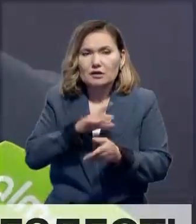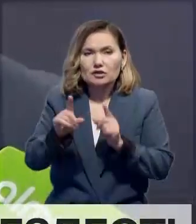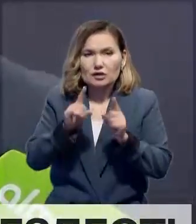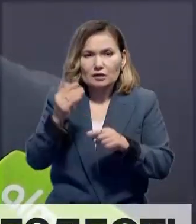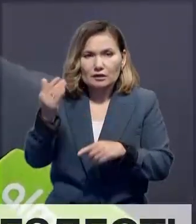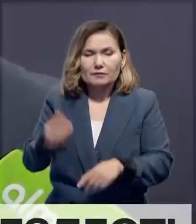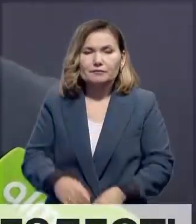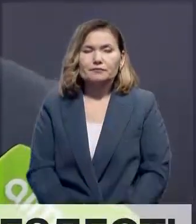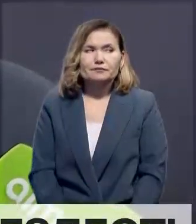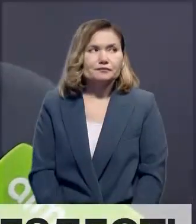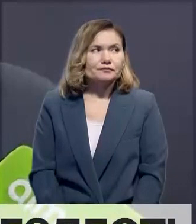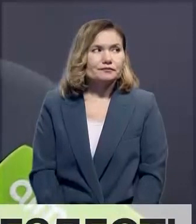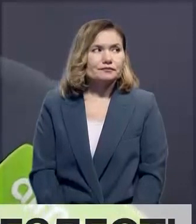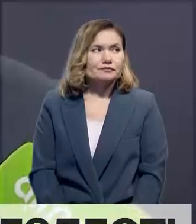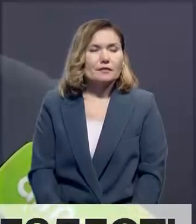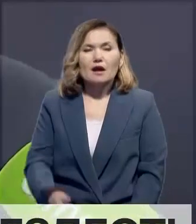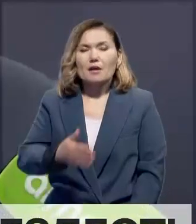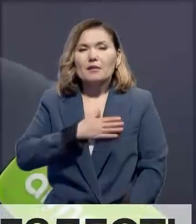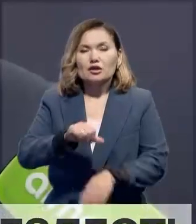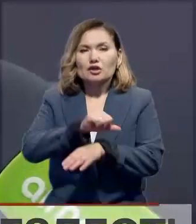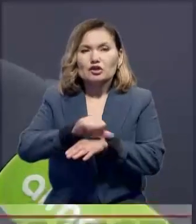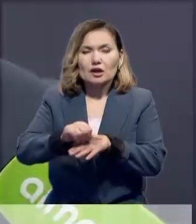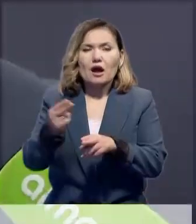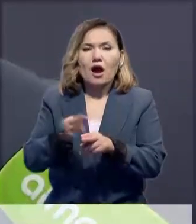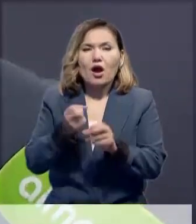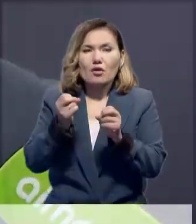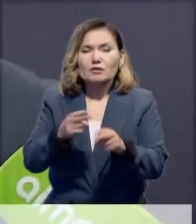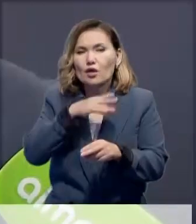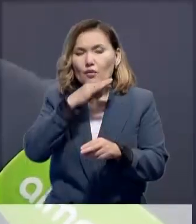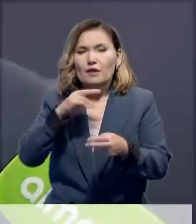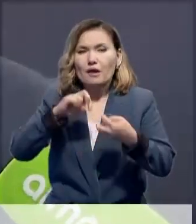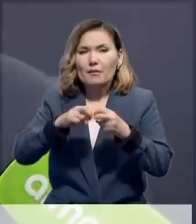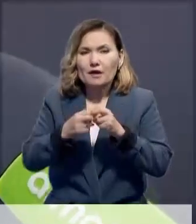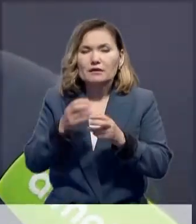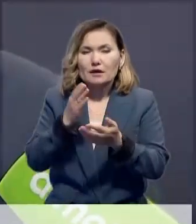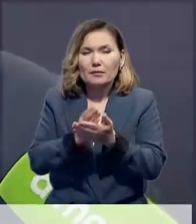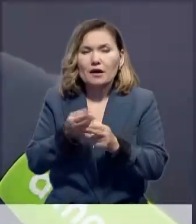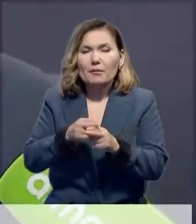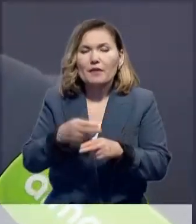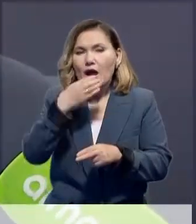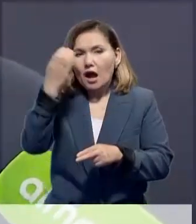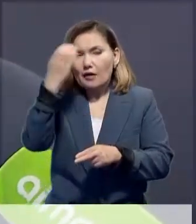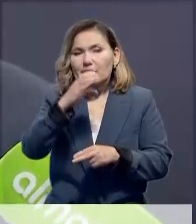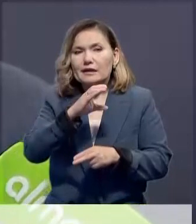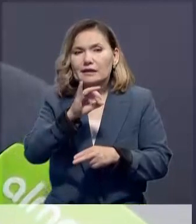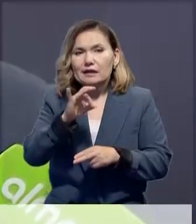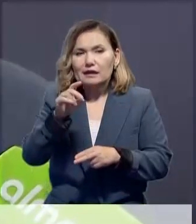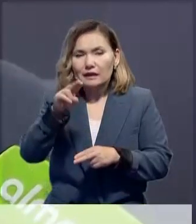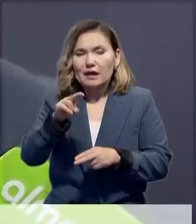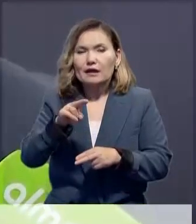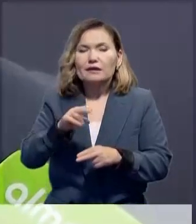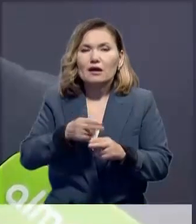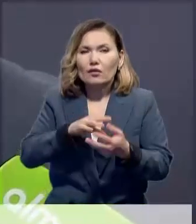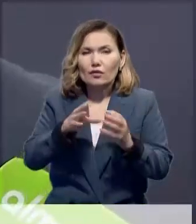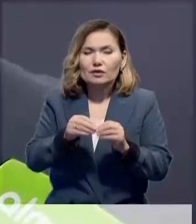много вопросов общий. Бізді шекаралық қауіпсіздік бойынша көптеген мәселелер байланыстырады. Соның бірі Ауғанстан, Сирия, Сахара, Сахел